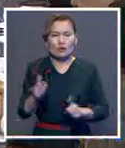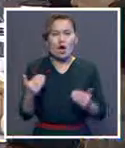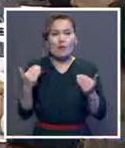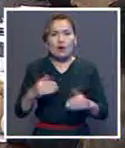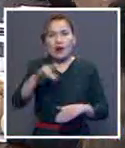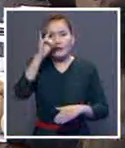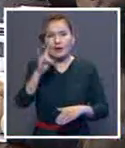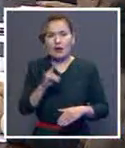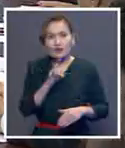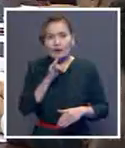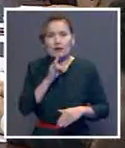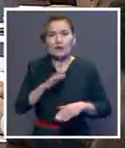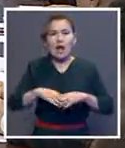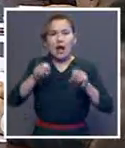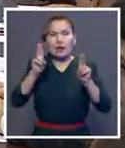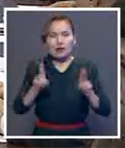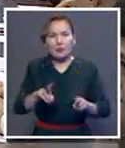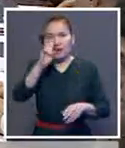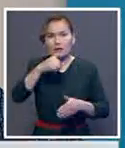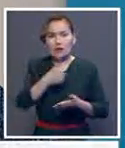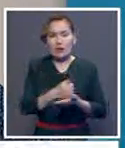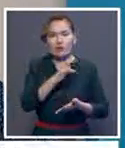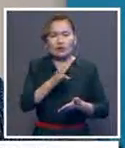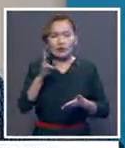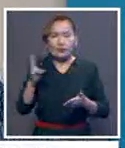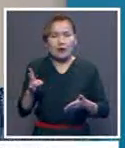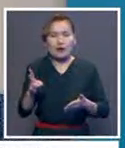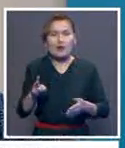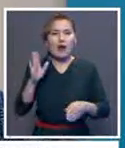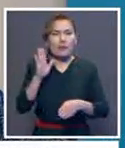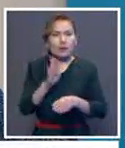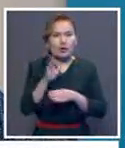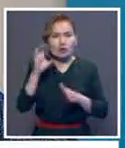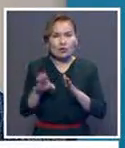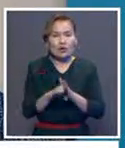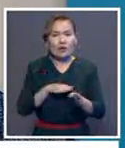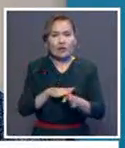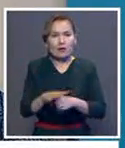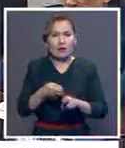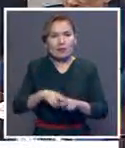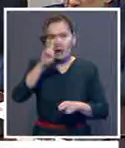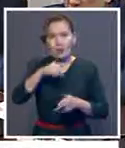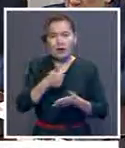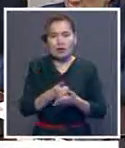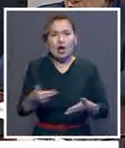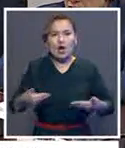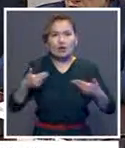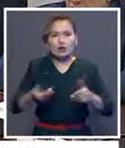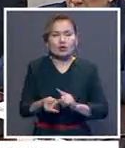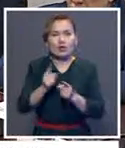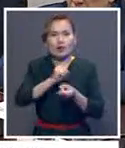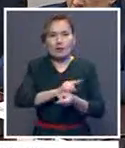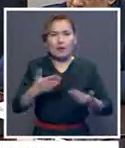Бүгін қазақстандық сарапшылар елбасы ұсынған жаңа бастамаларды талқылады. Мамандардың пікірінше, мемлекет басшысы ұсынған өзгерістер